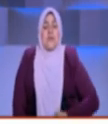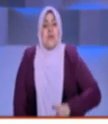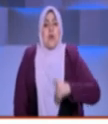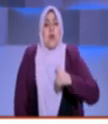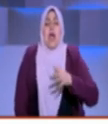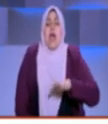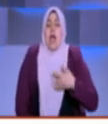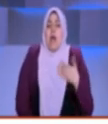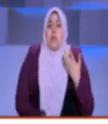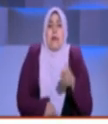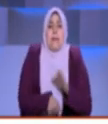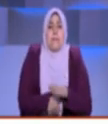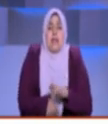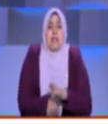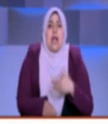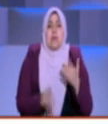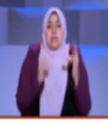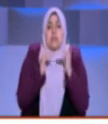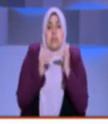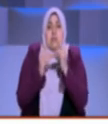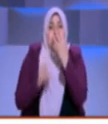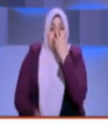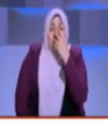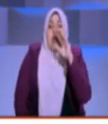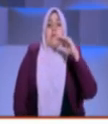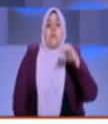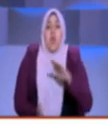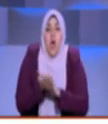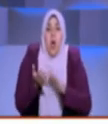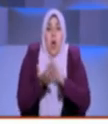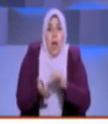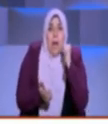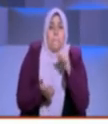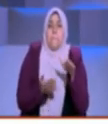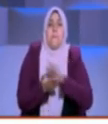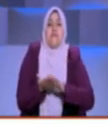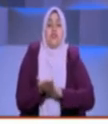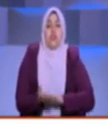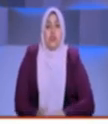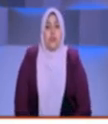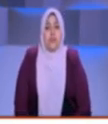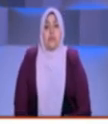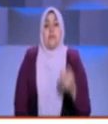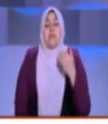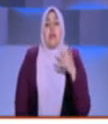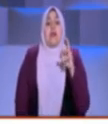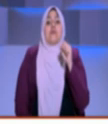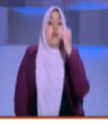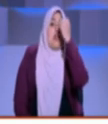المحتاجين لغرف العناية المركزة. أحمد، متواجد تقريبا 20,000 مريض في المستشفى